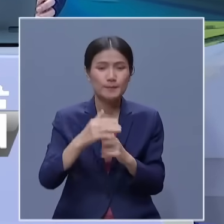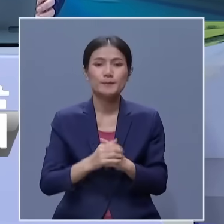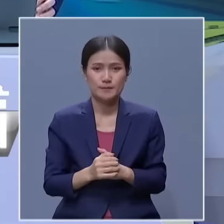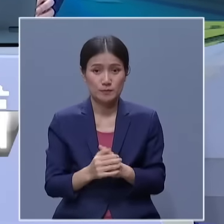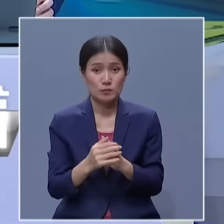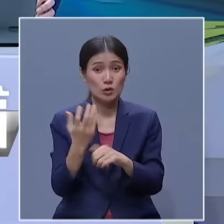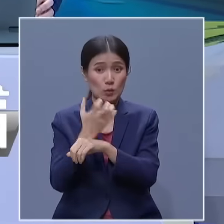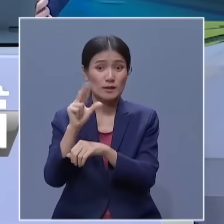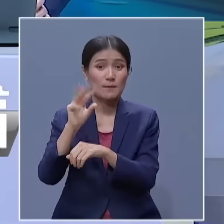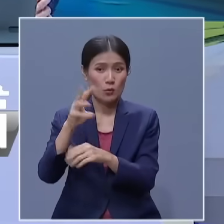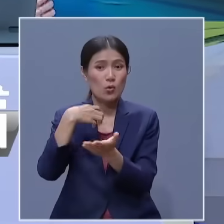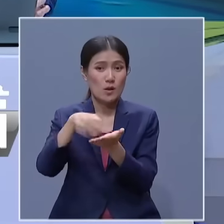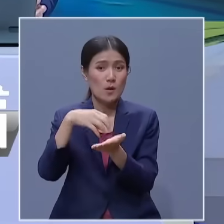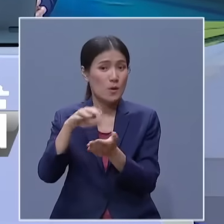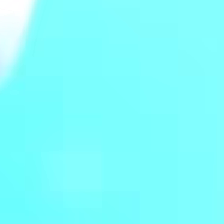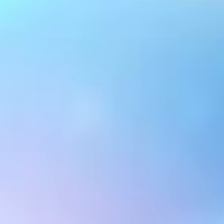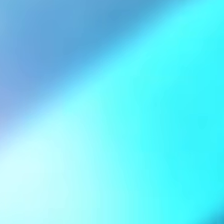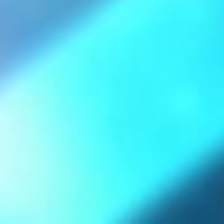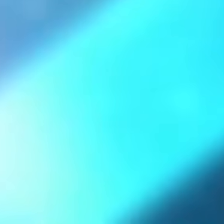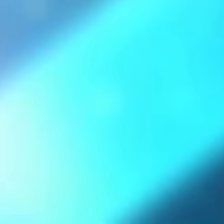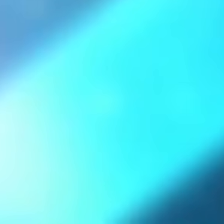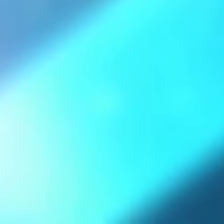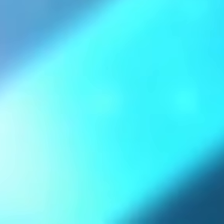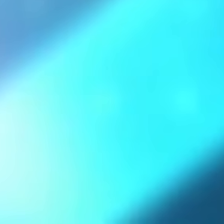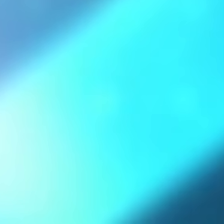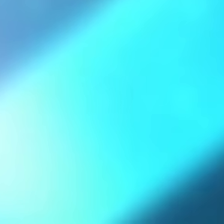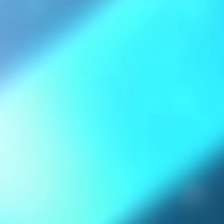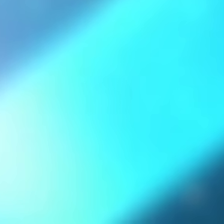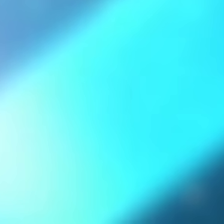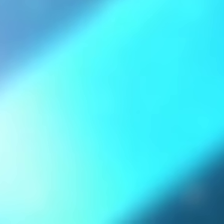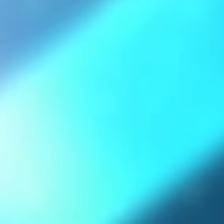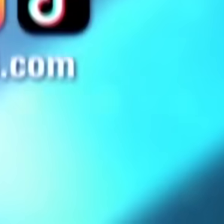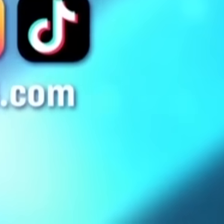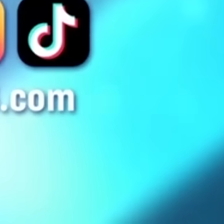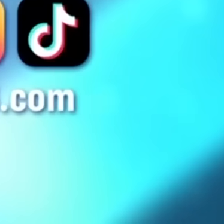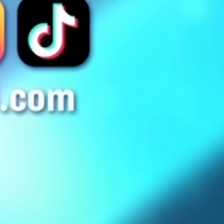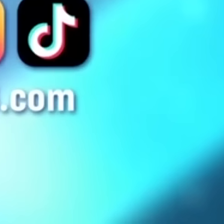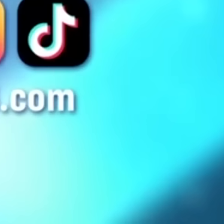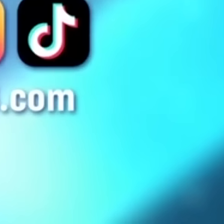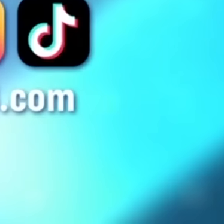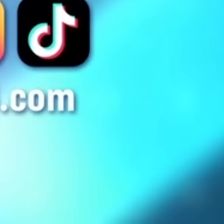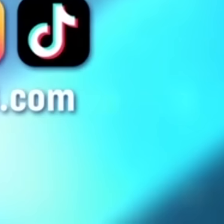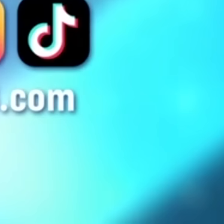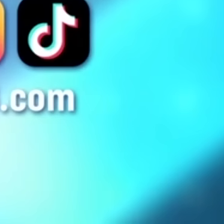อทาง PPTV ของเราได้ทุกช่วงข่าวนะครับ ติดตาม PPTV HD 36ได้ทุกช่องทางและอย่าลืมกด